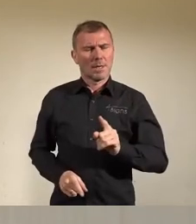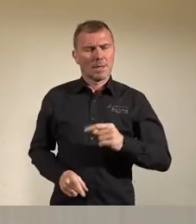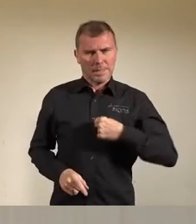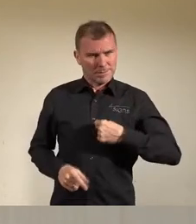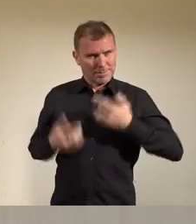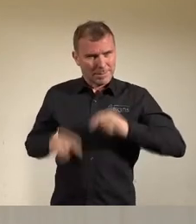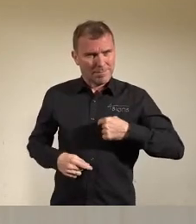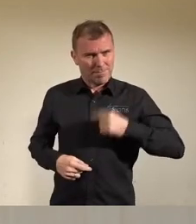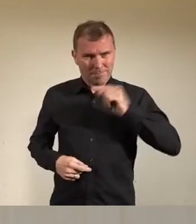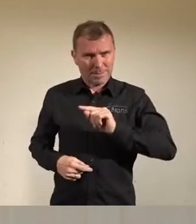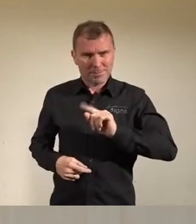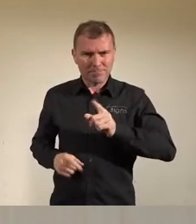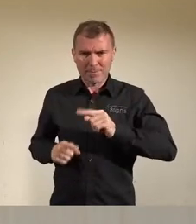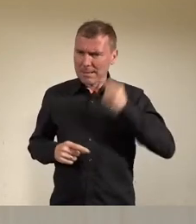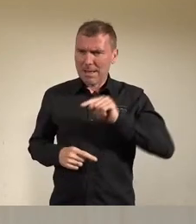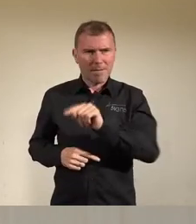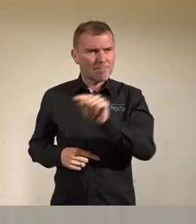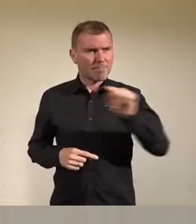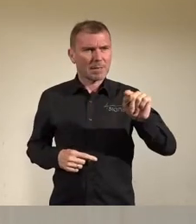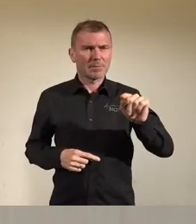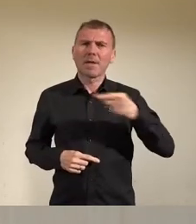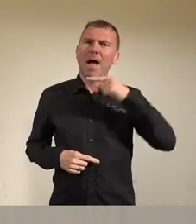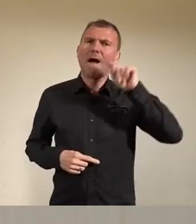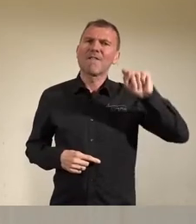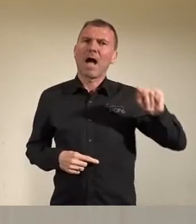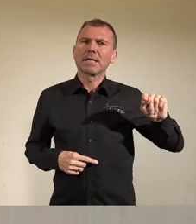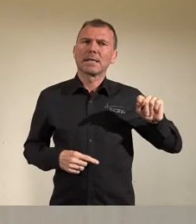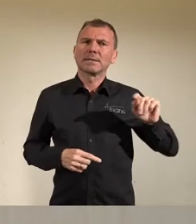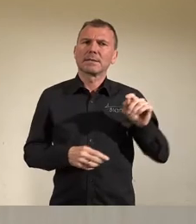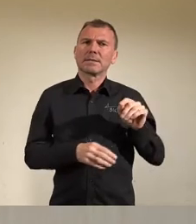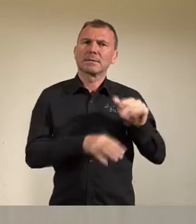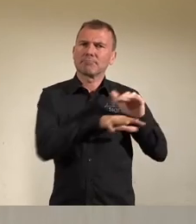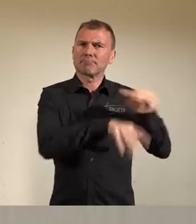Meinung, sondern das ist quasi die Meinung von den Fridays. Die haben auch einen